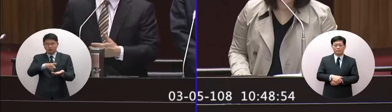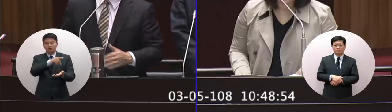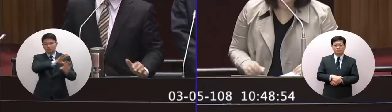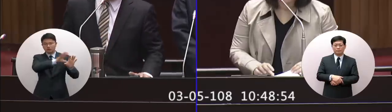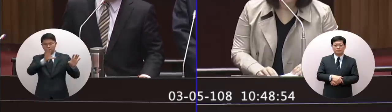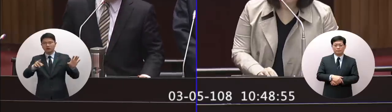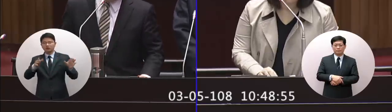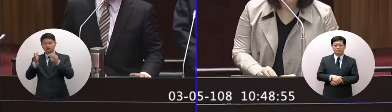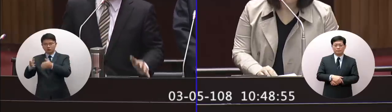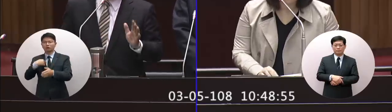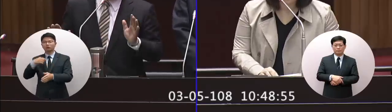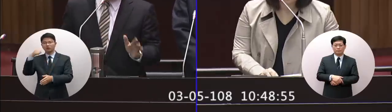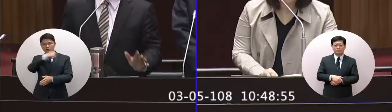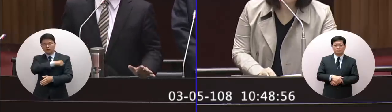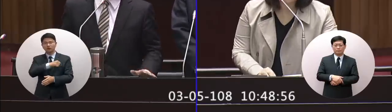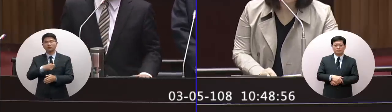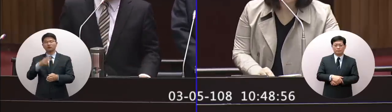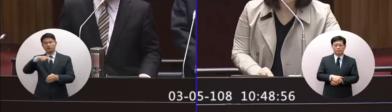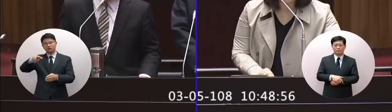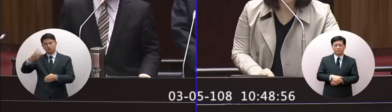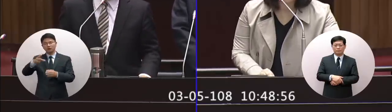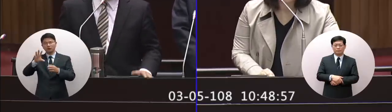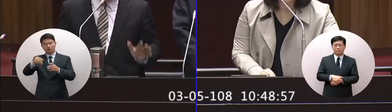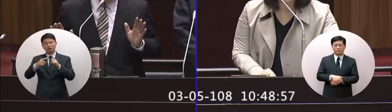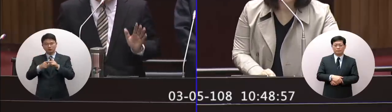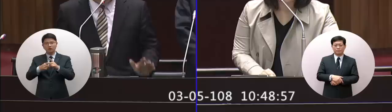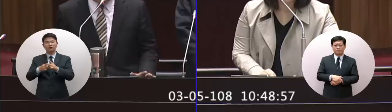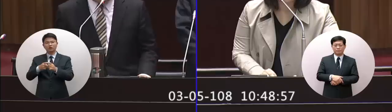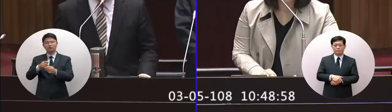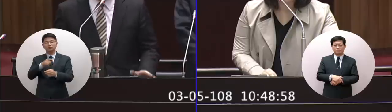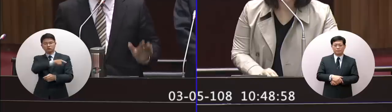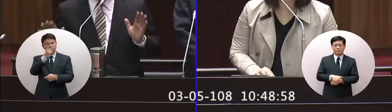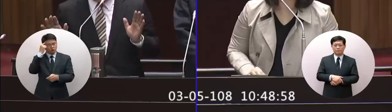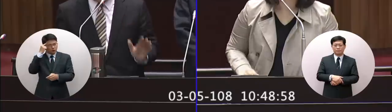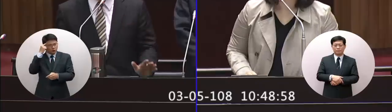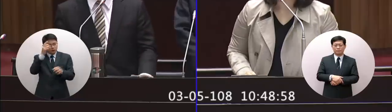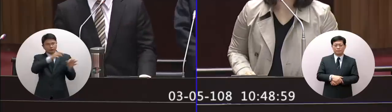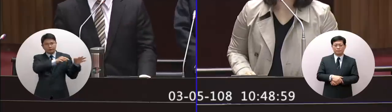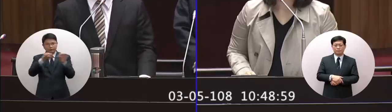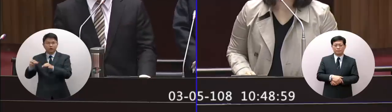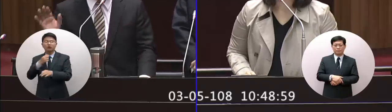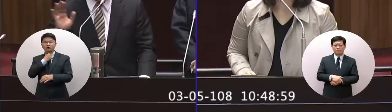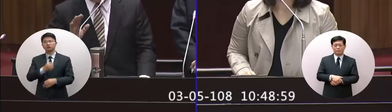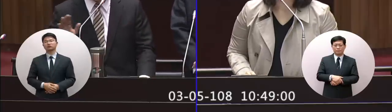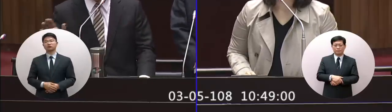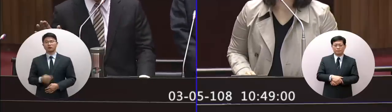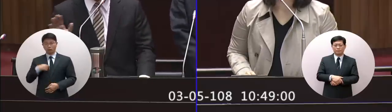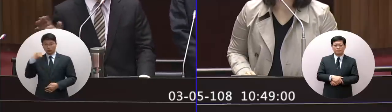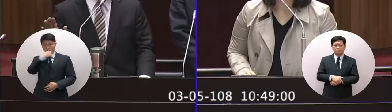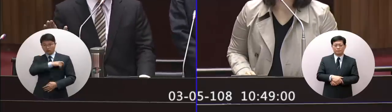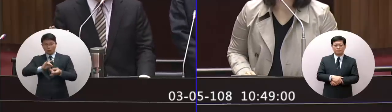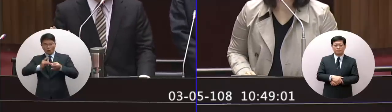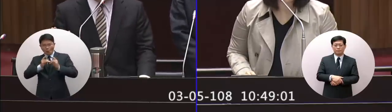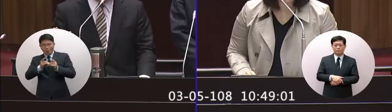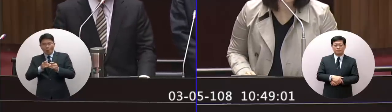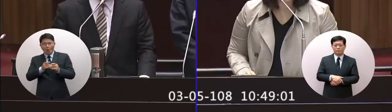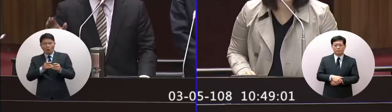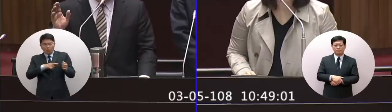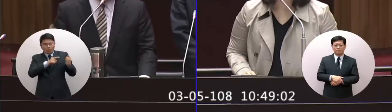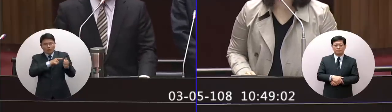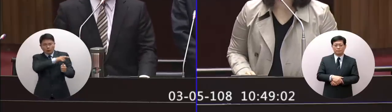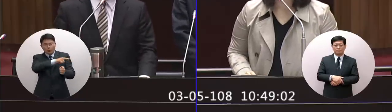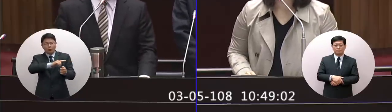湾2300万人抱同理心。我们台湾绝不去挑动任何战